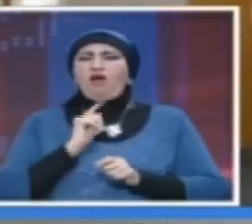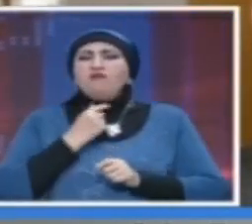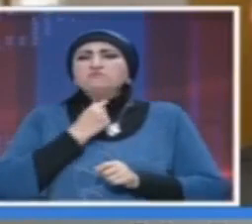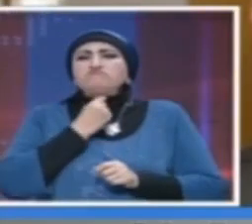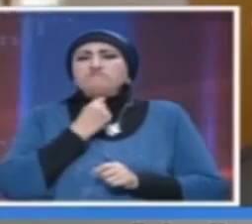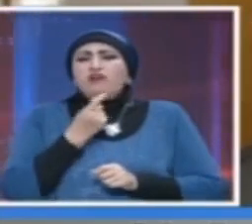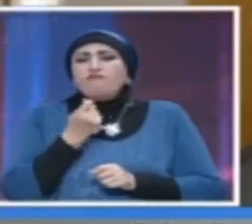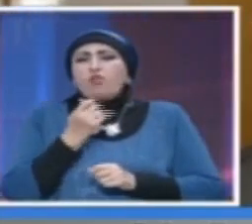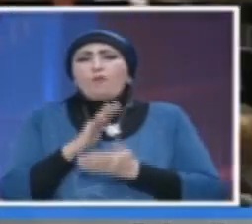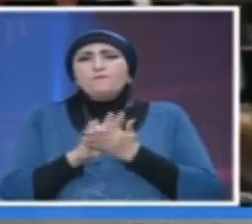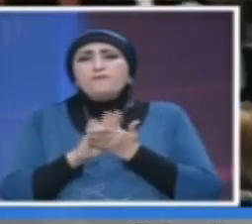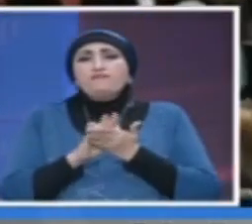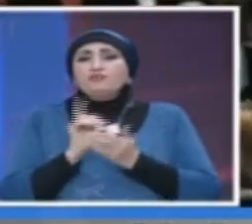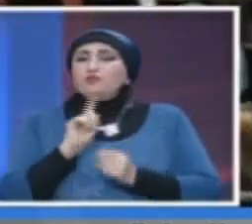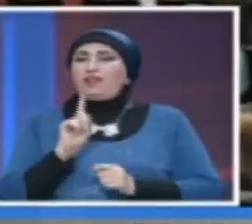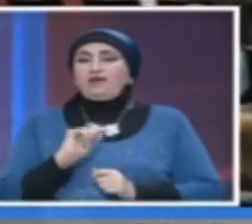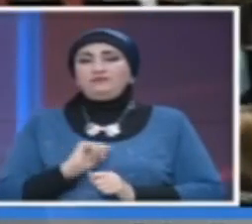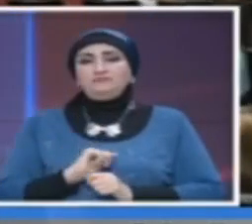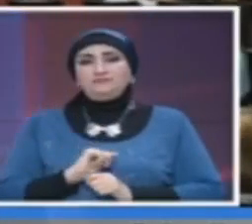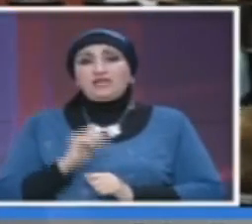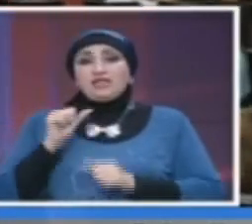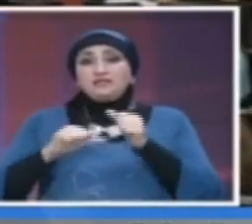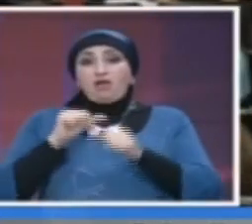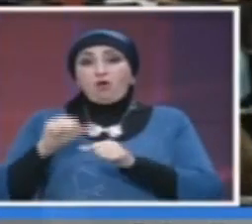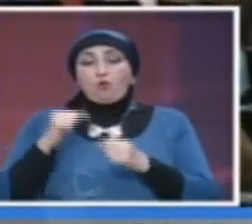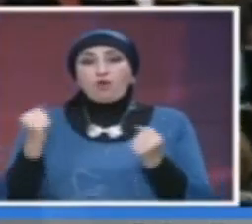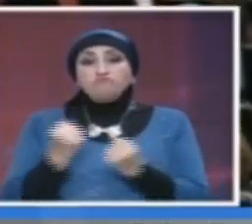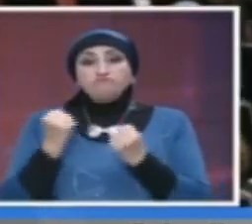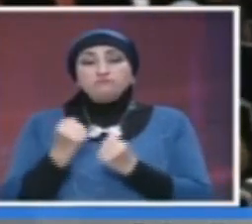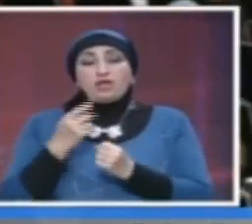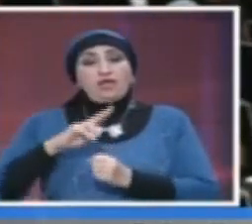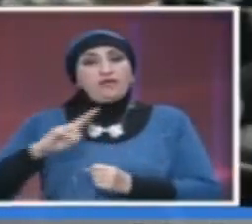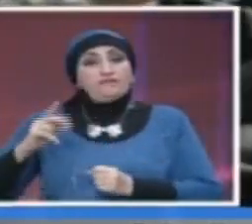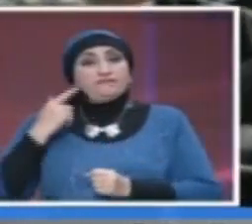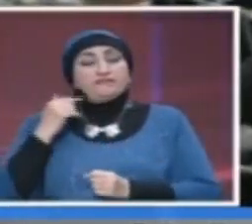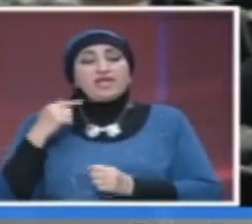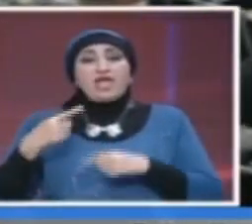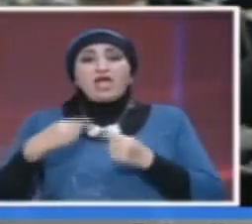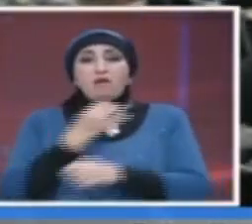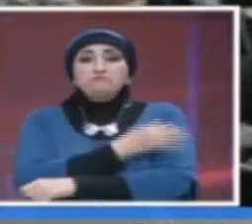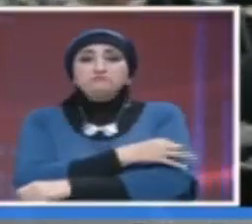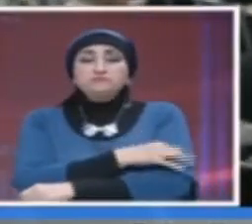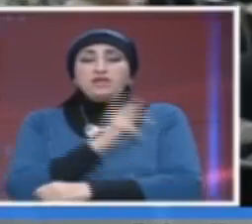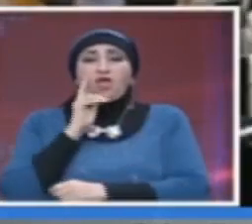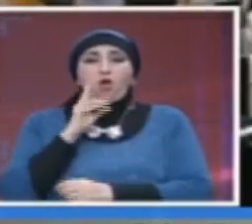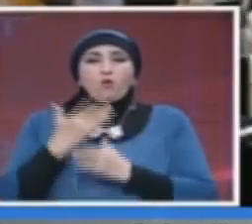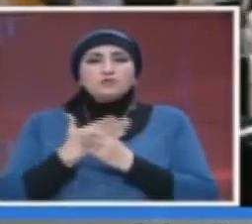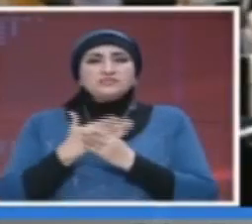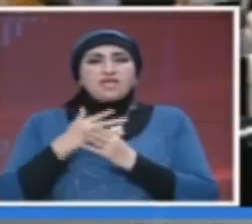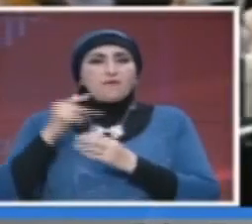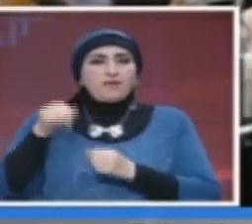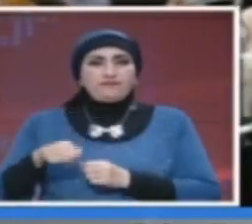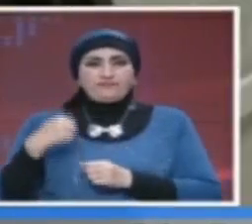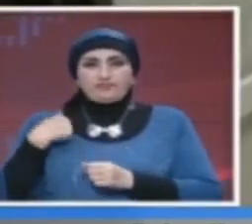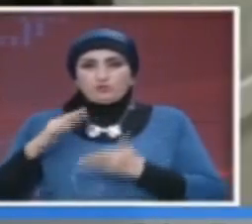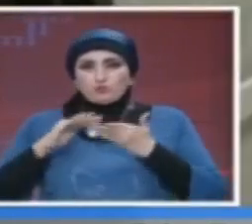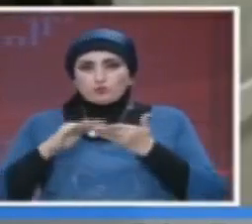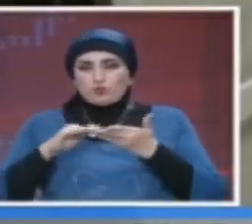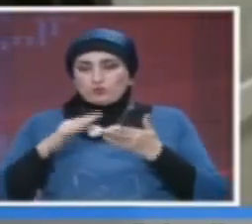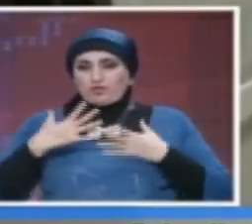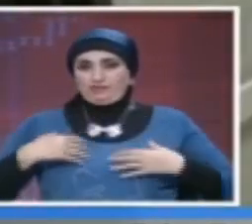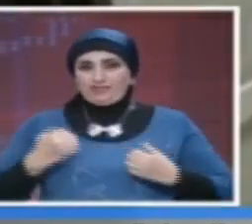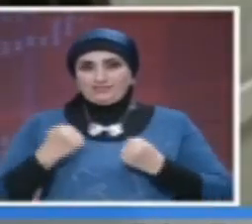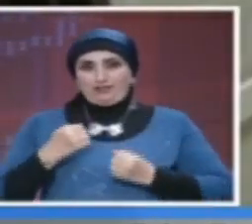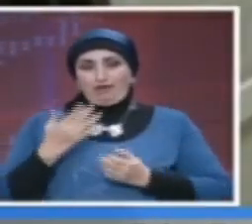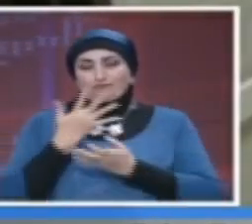بسبب الإنفاق على الصحة. دورات تدريبية مستمرة يتم إجراؤها بالمحافظة تعمل على توفير خدمات صحية